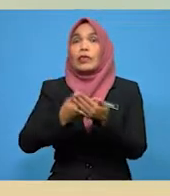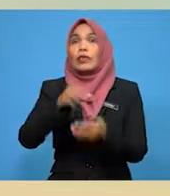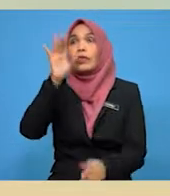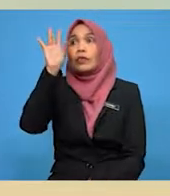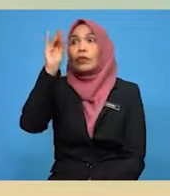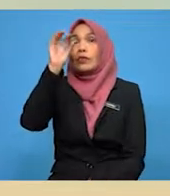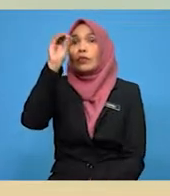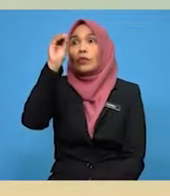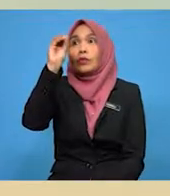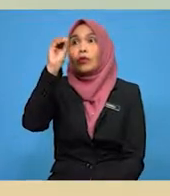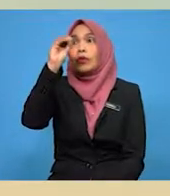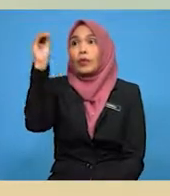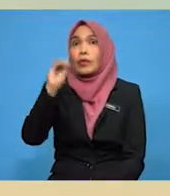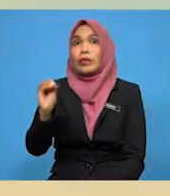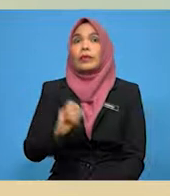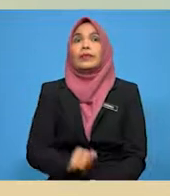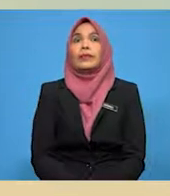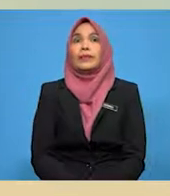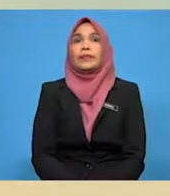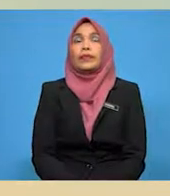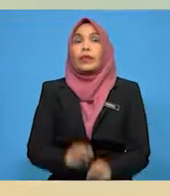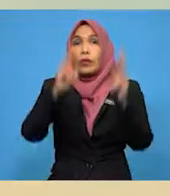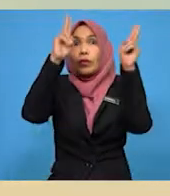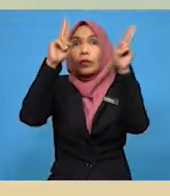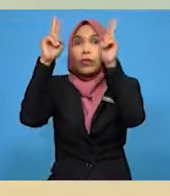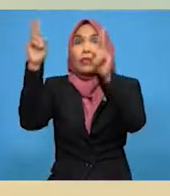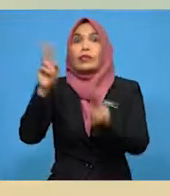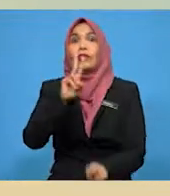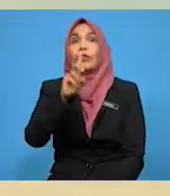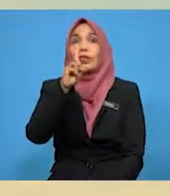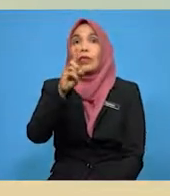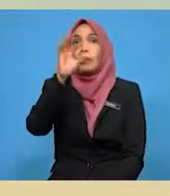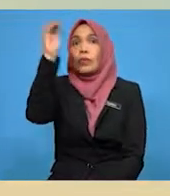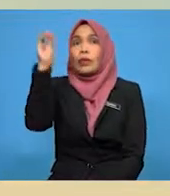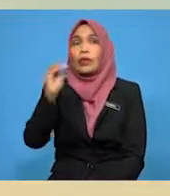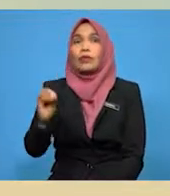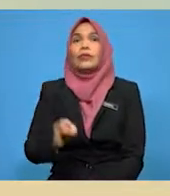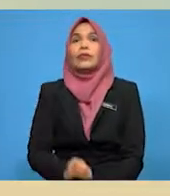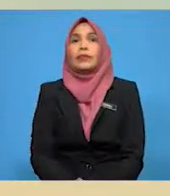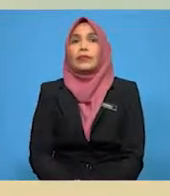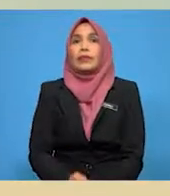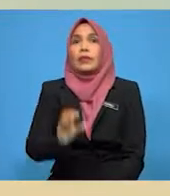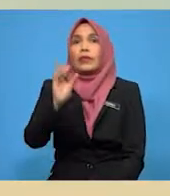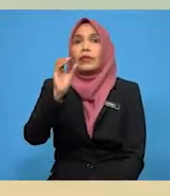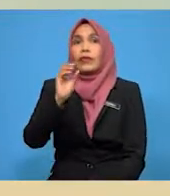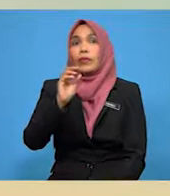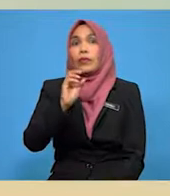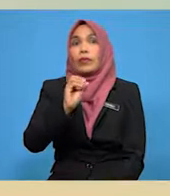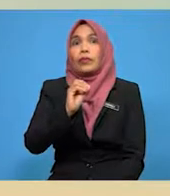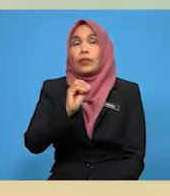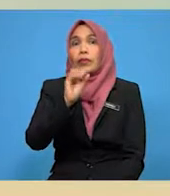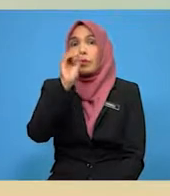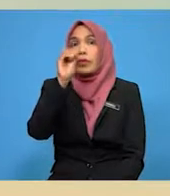pengudaraan 21% oksigen, 0.5 sehingga 0.8% karbon